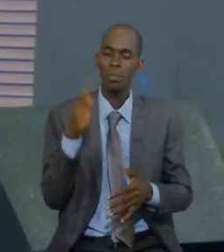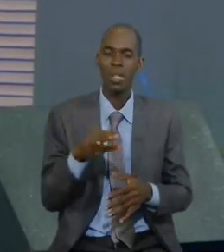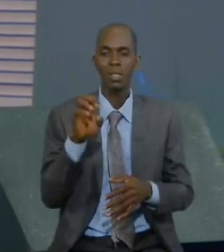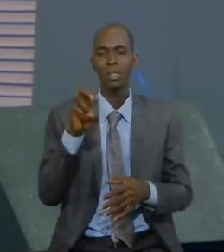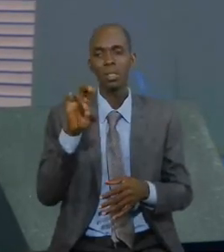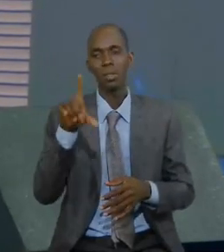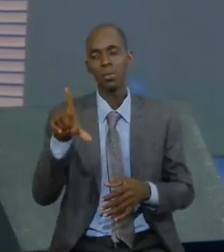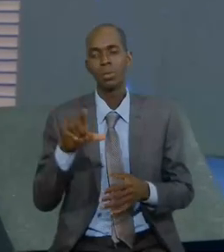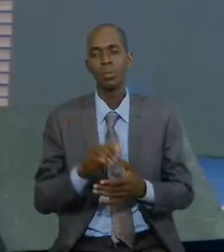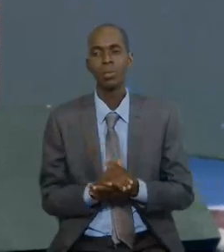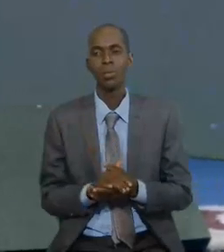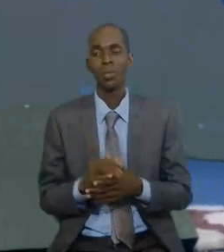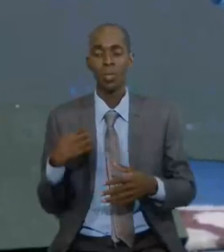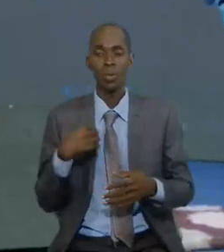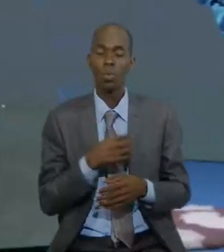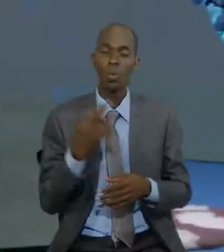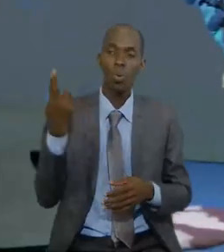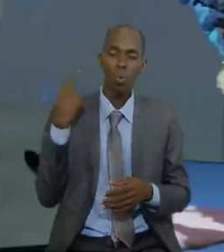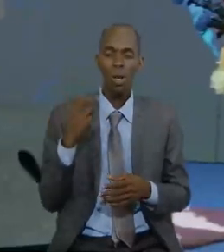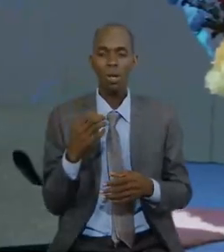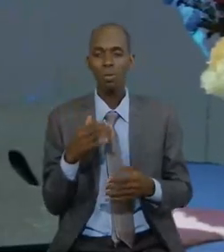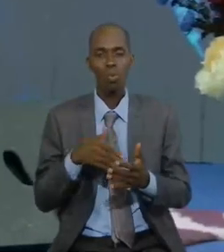Thomas contre le mal